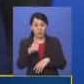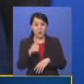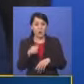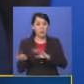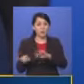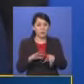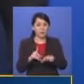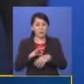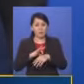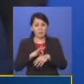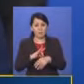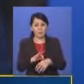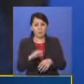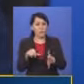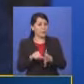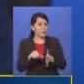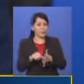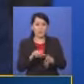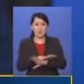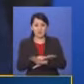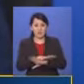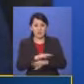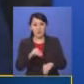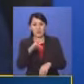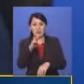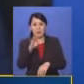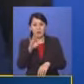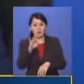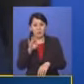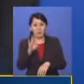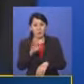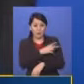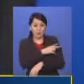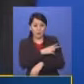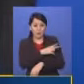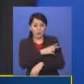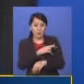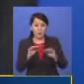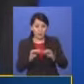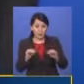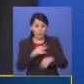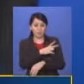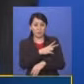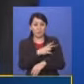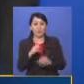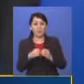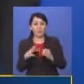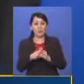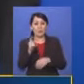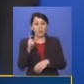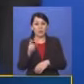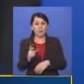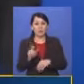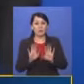будут проходить без участия аниматоров, только там дежурные эти группы в садах 15 человек и только